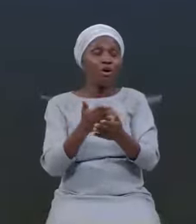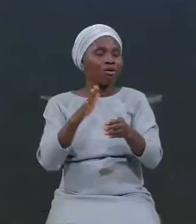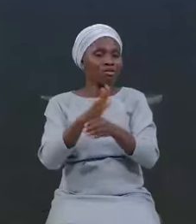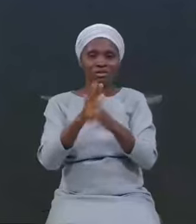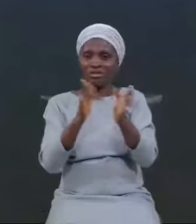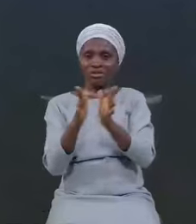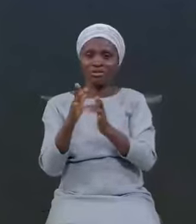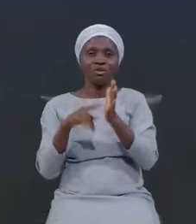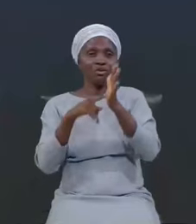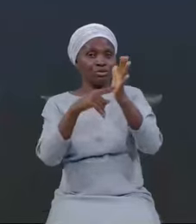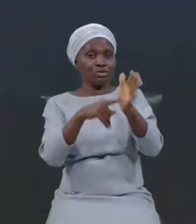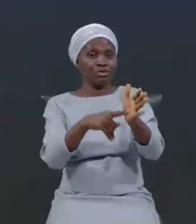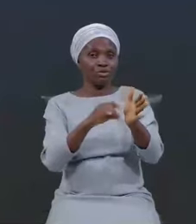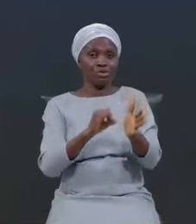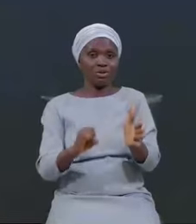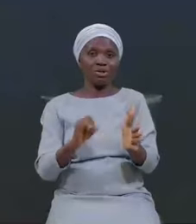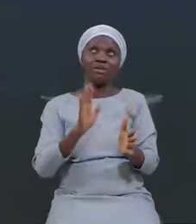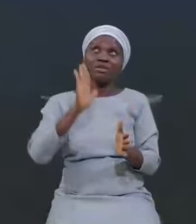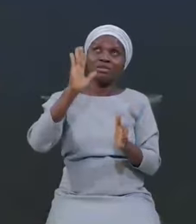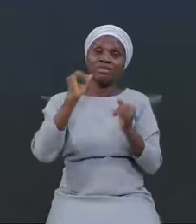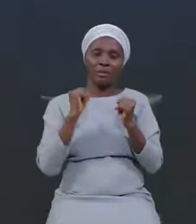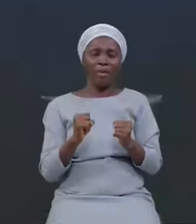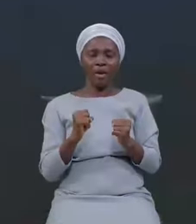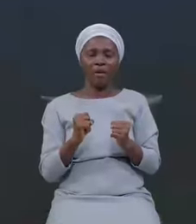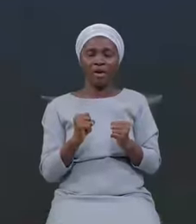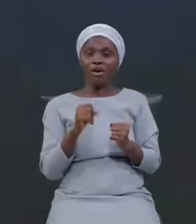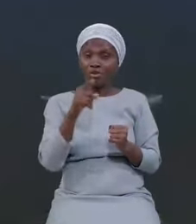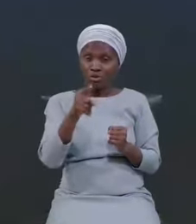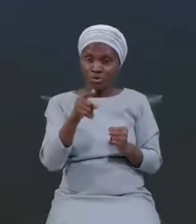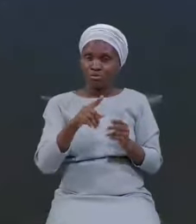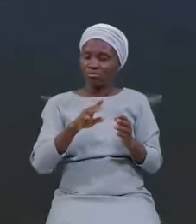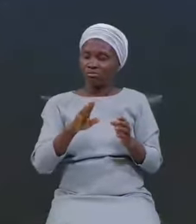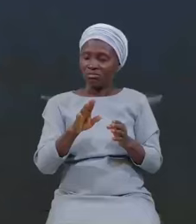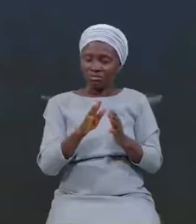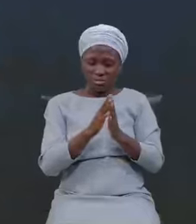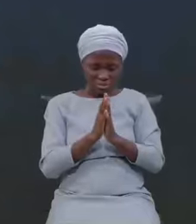manifestant, prie ce soir et dit « Seigneur, visite-moi ».